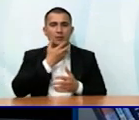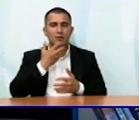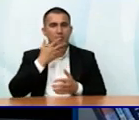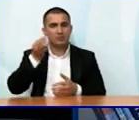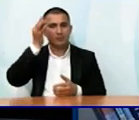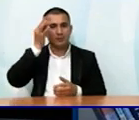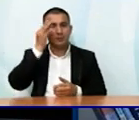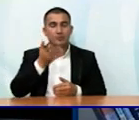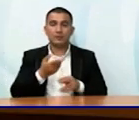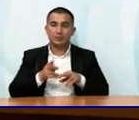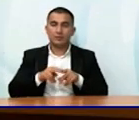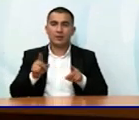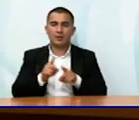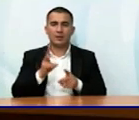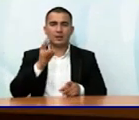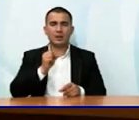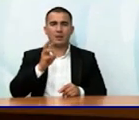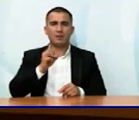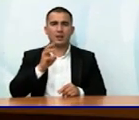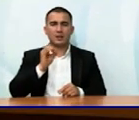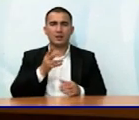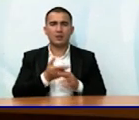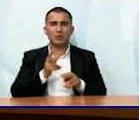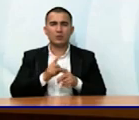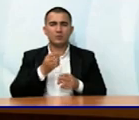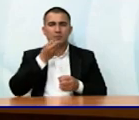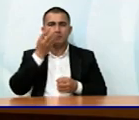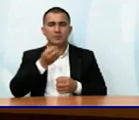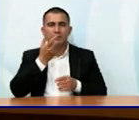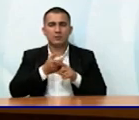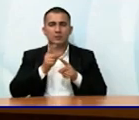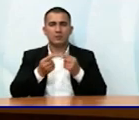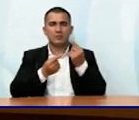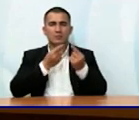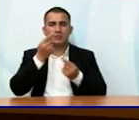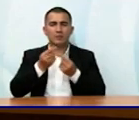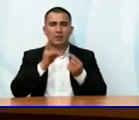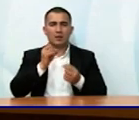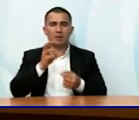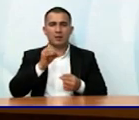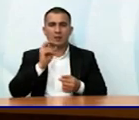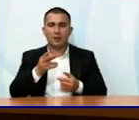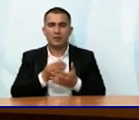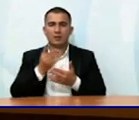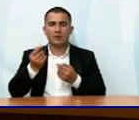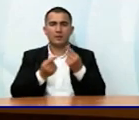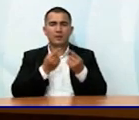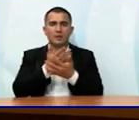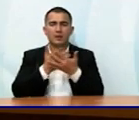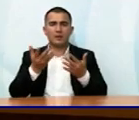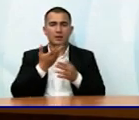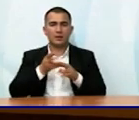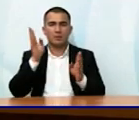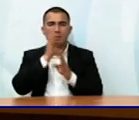bo'lmasa, yana bitta she'ri, namatak she'ri. Nafis chayqaladi bir tup namatak, yuksakda shamolning